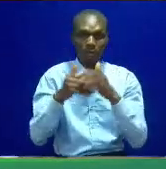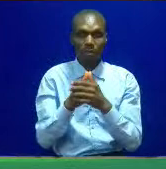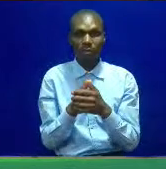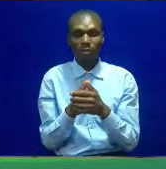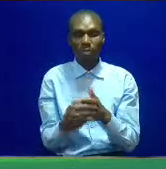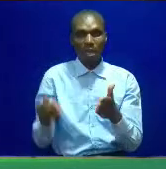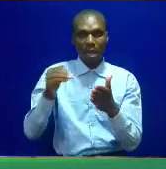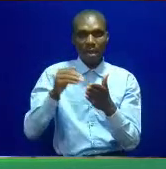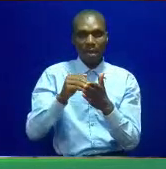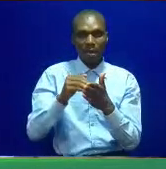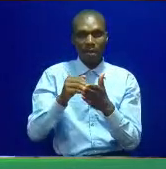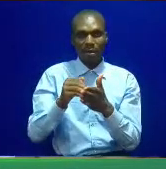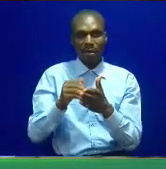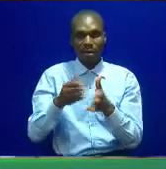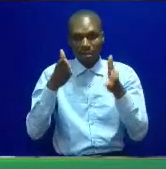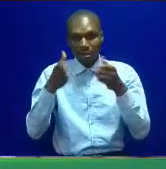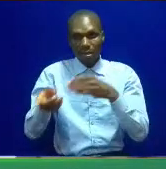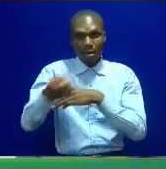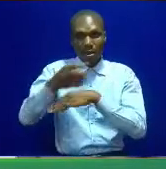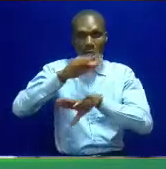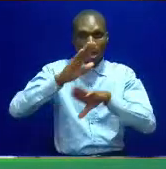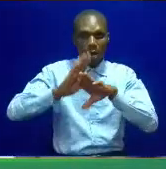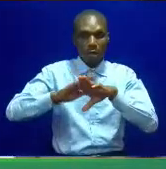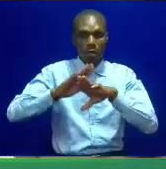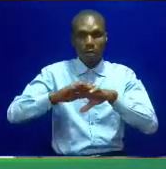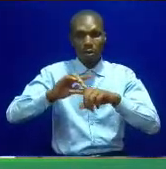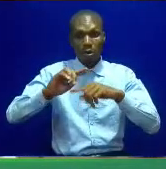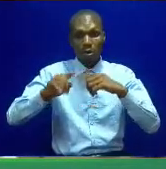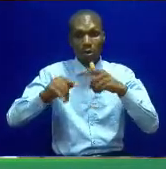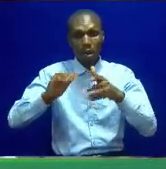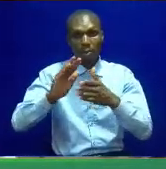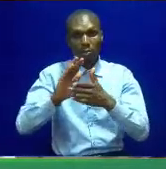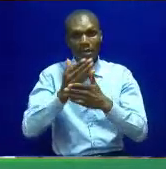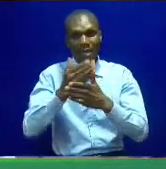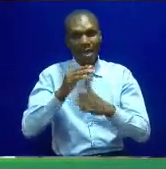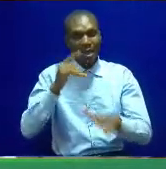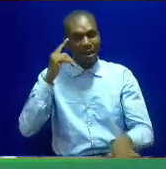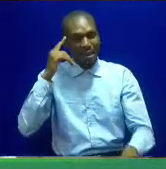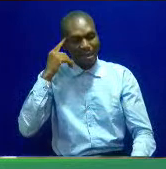andene neli tukoligi ya mwache asenge jota sange birengere